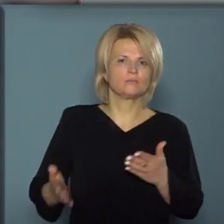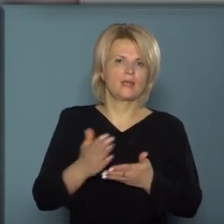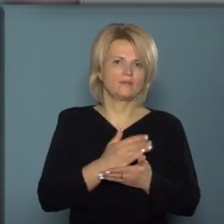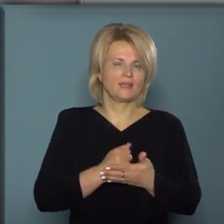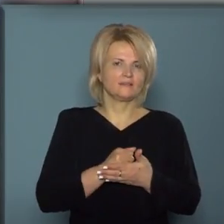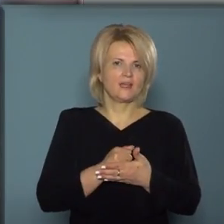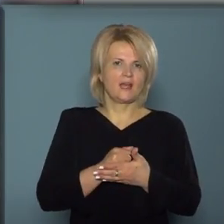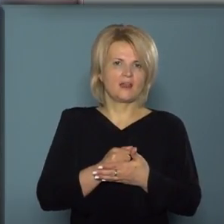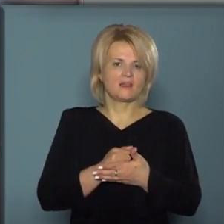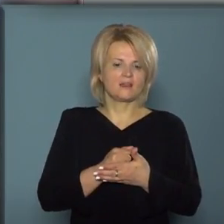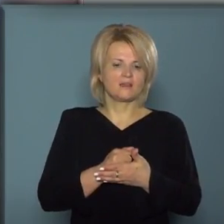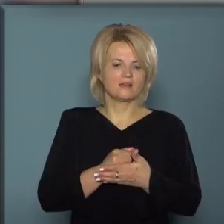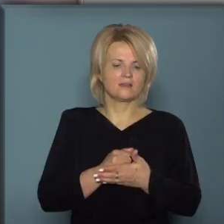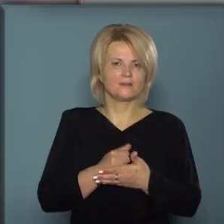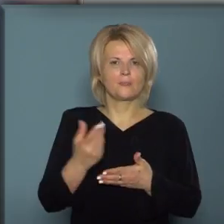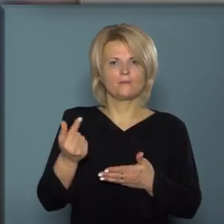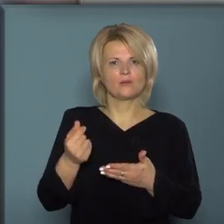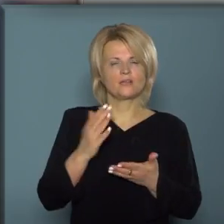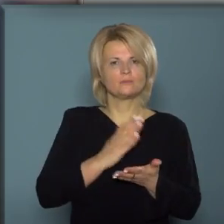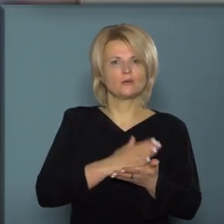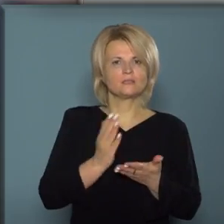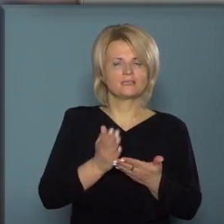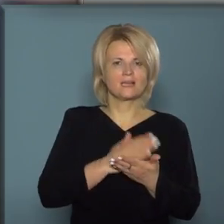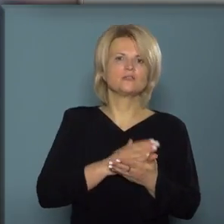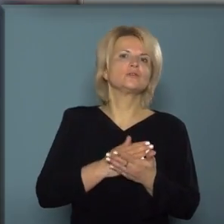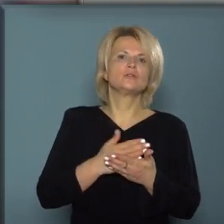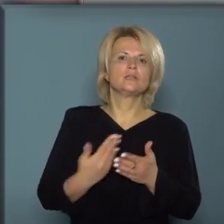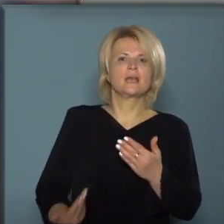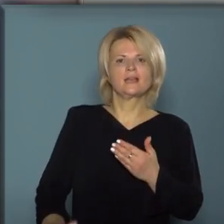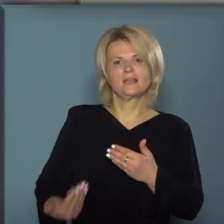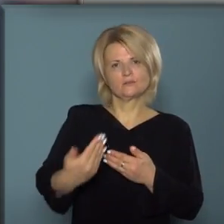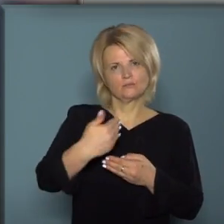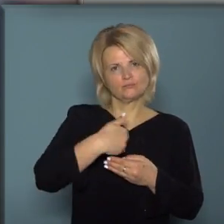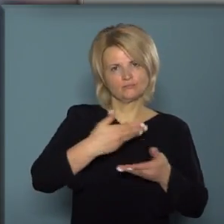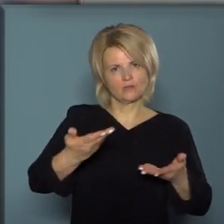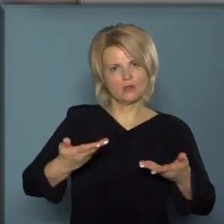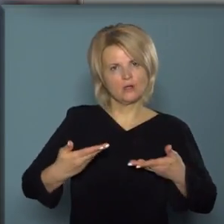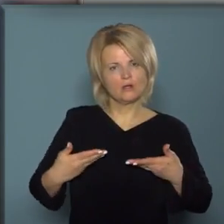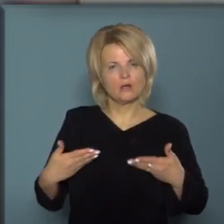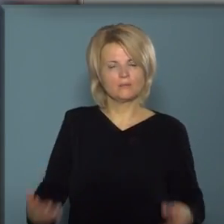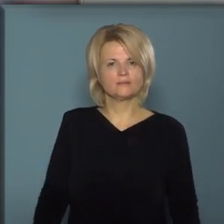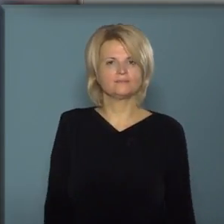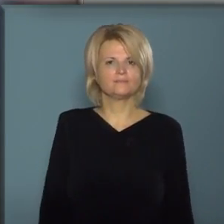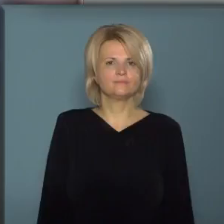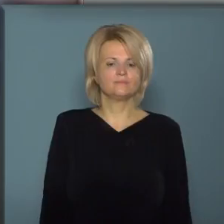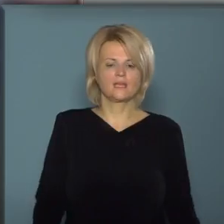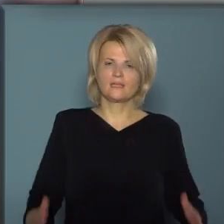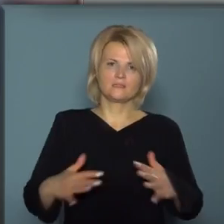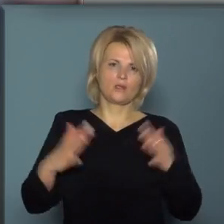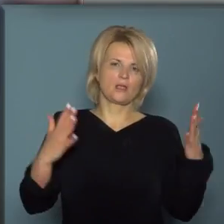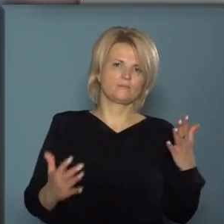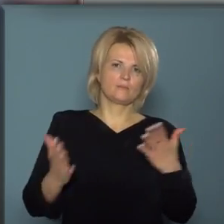adóbevétel, amely ugye a forrás megosztáson keresztül jut el hozzánk, és ez egy jelentős